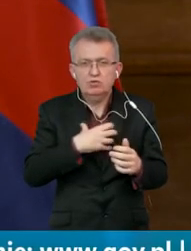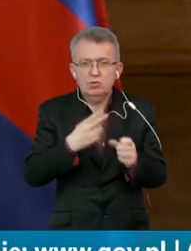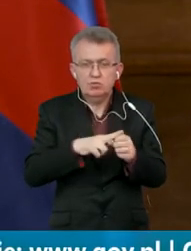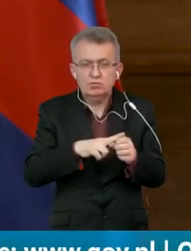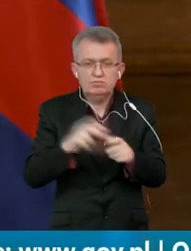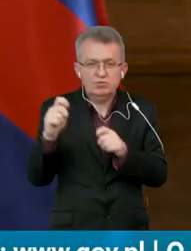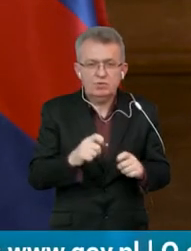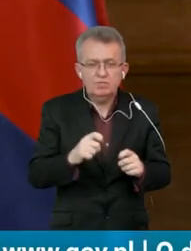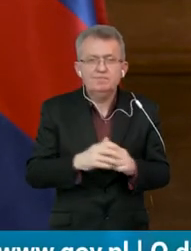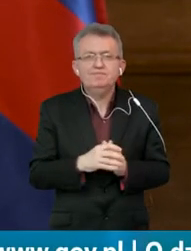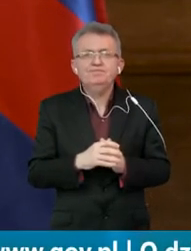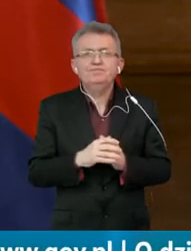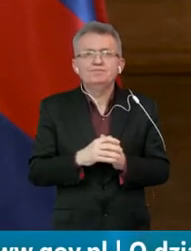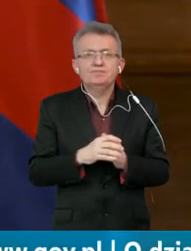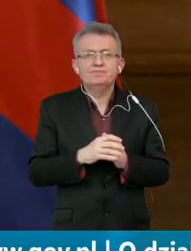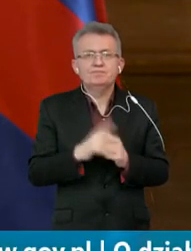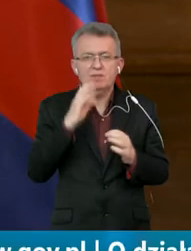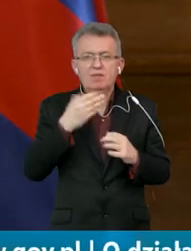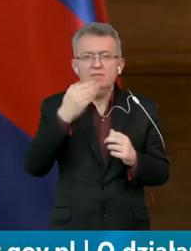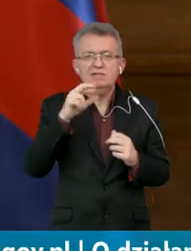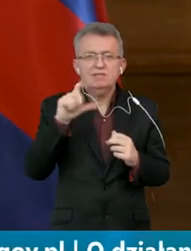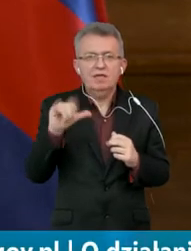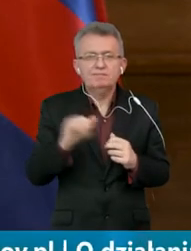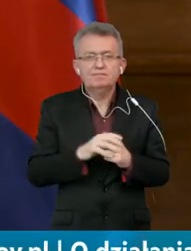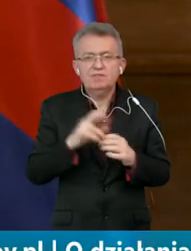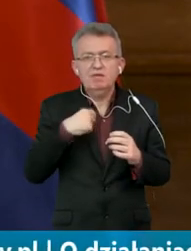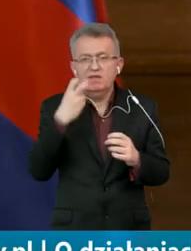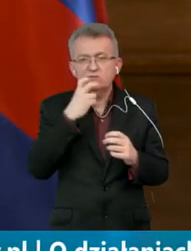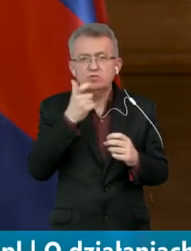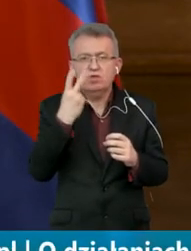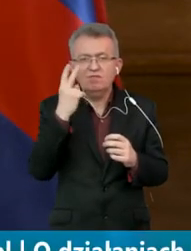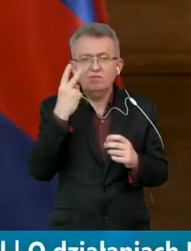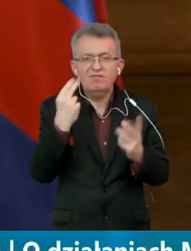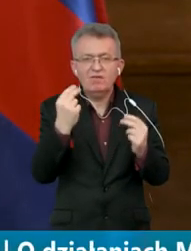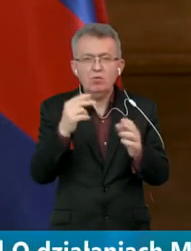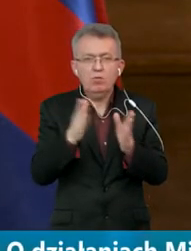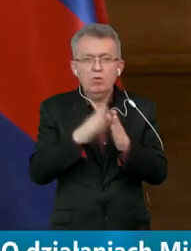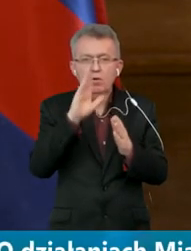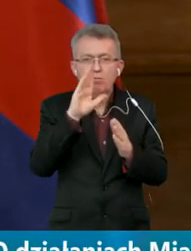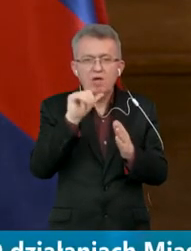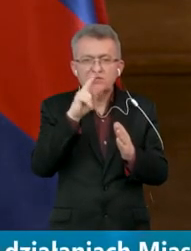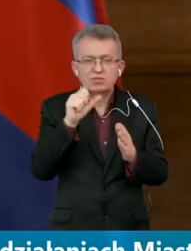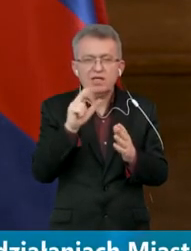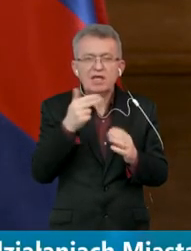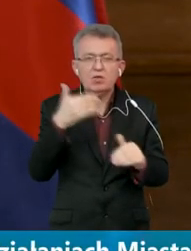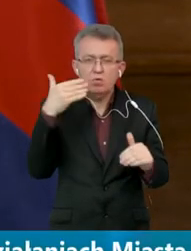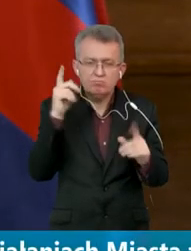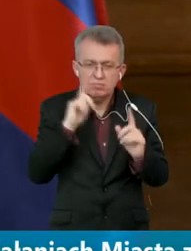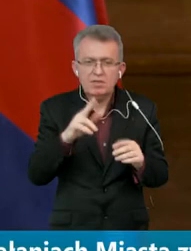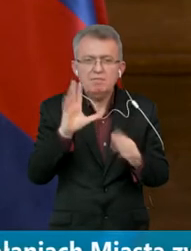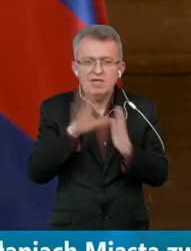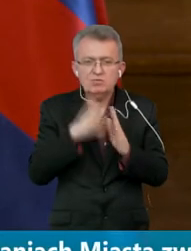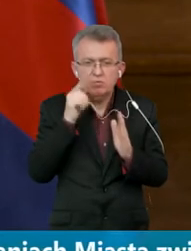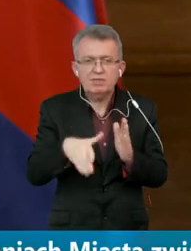Szczecina zjadą. Pan Marceli. Mnie interesuje, co z dwoma kwartałami koło Baszty Siedmiu Płaszczy. Kiedy w końcu miasto zrobi